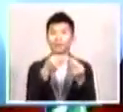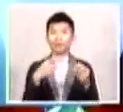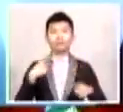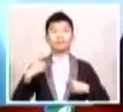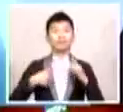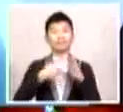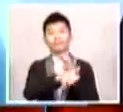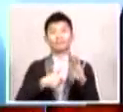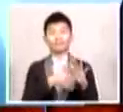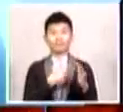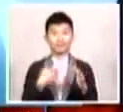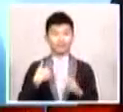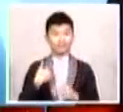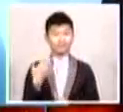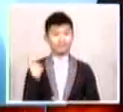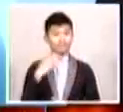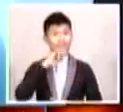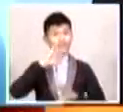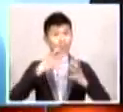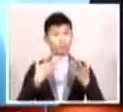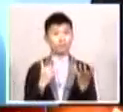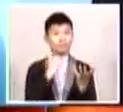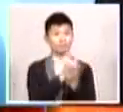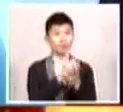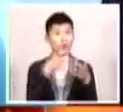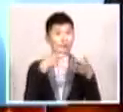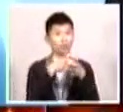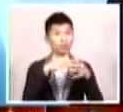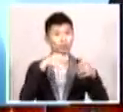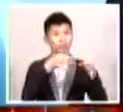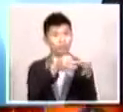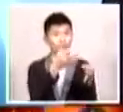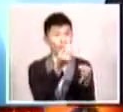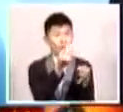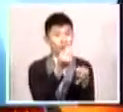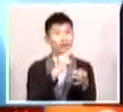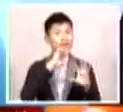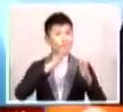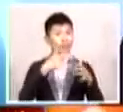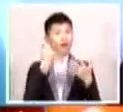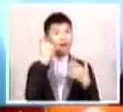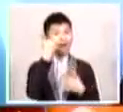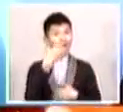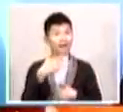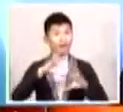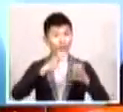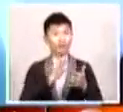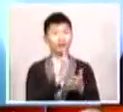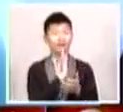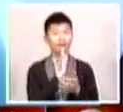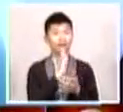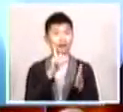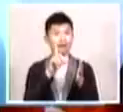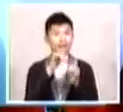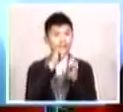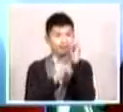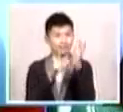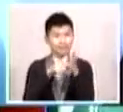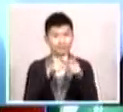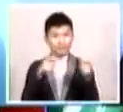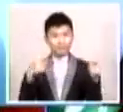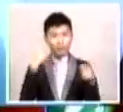时英国还未加入欧洲共同市场，英国这个海洋国家在历史上长期对抗欧洲